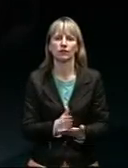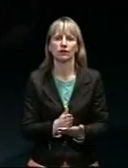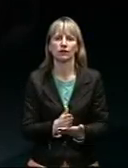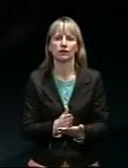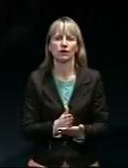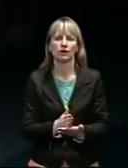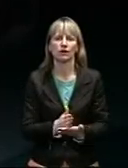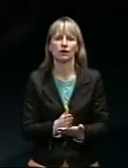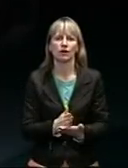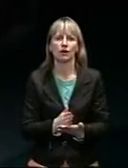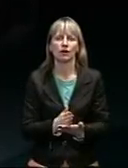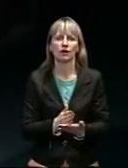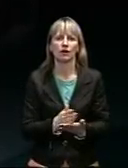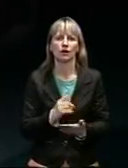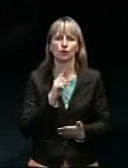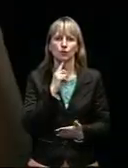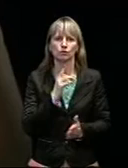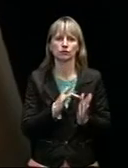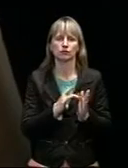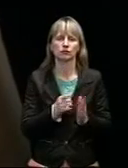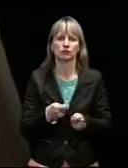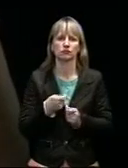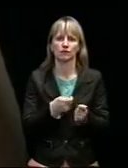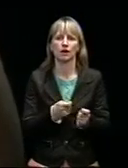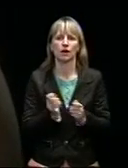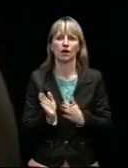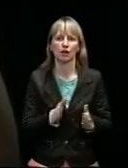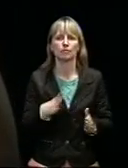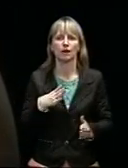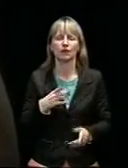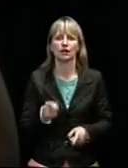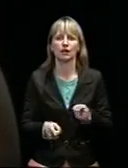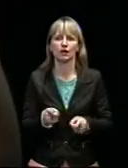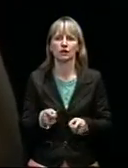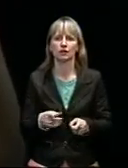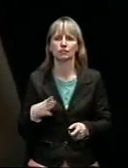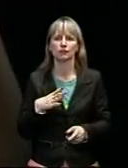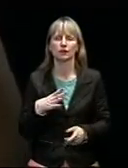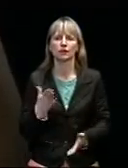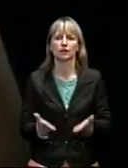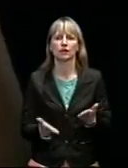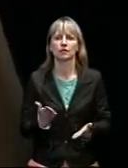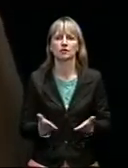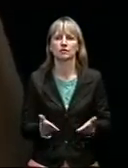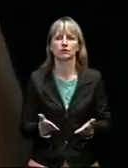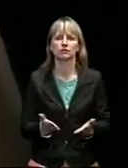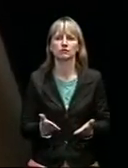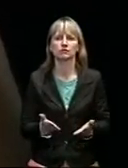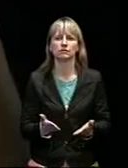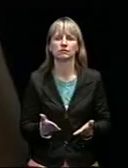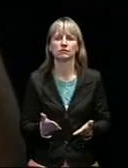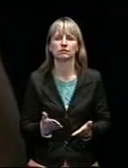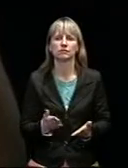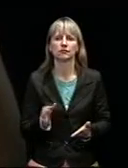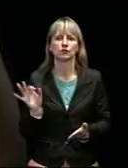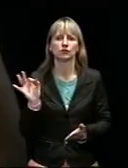графік, ви також на роботі. Буває дуже рідко. Буває, якщо у Арсена часто